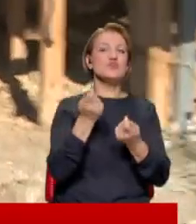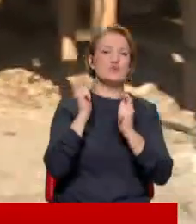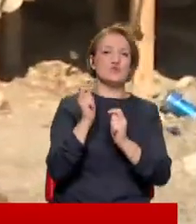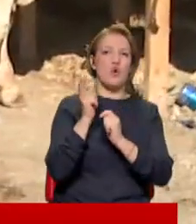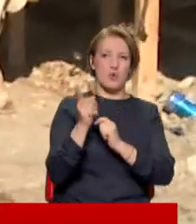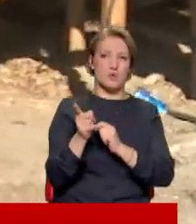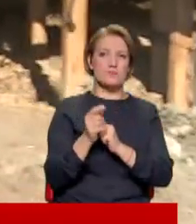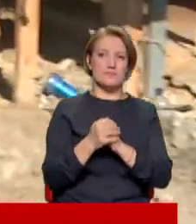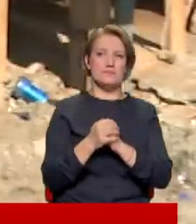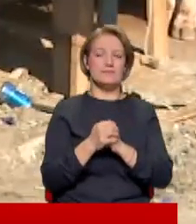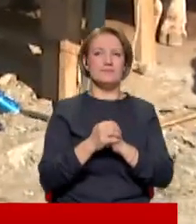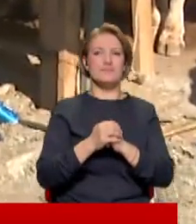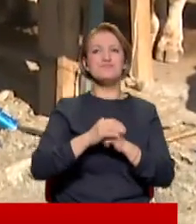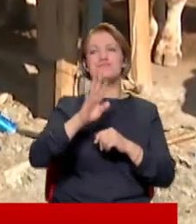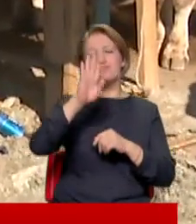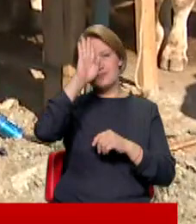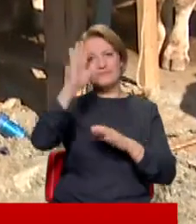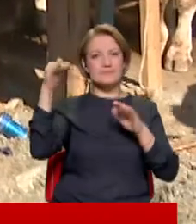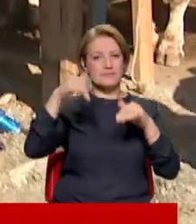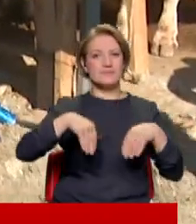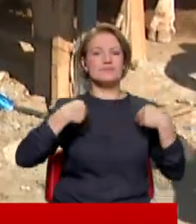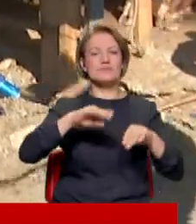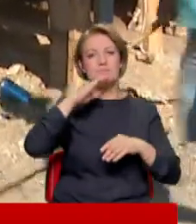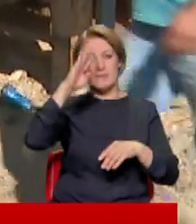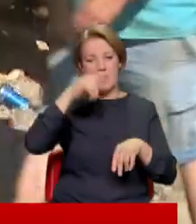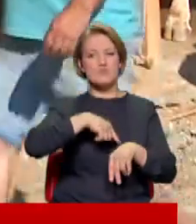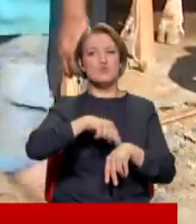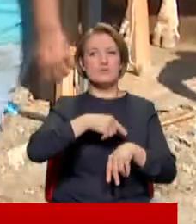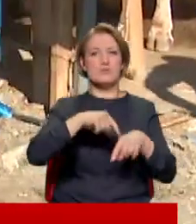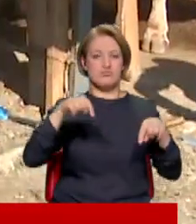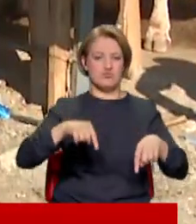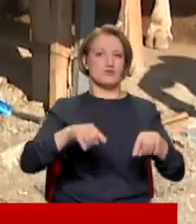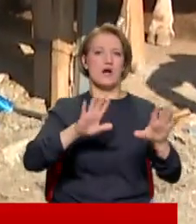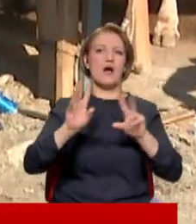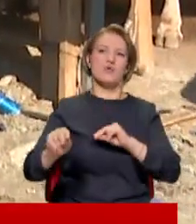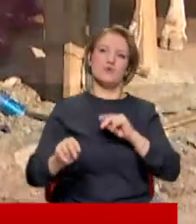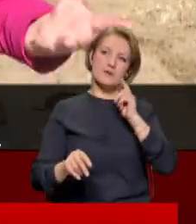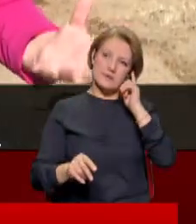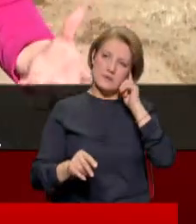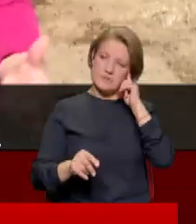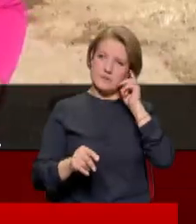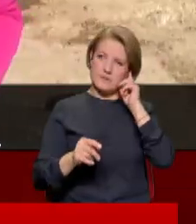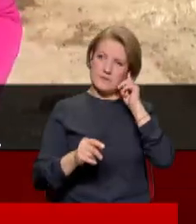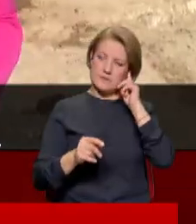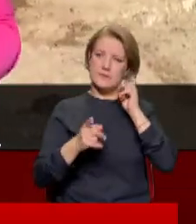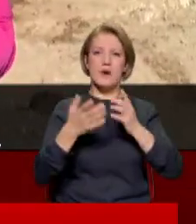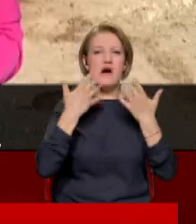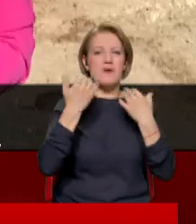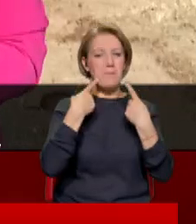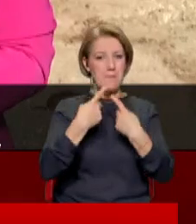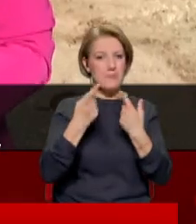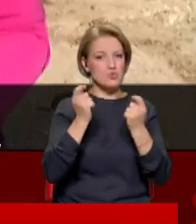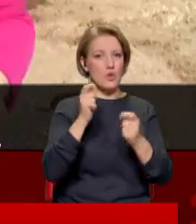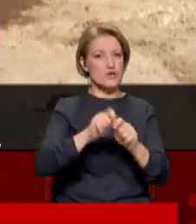zor. Şehir dışından geliyorlar. Tüm bayram süresince burada kalıyorlar. Besicilik de zor iş.